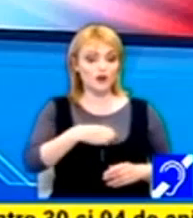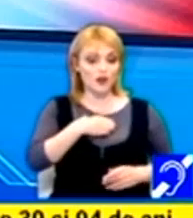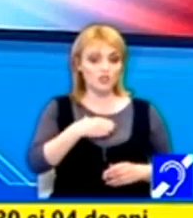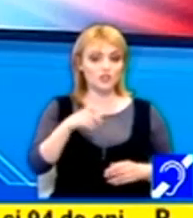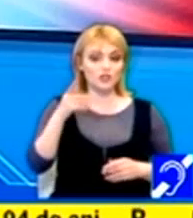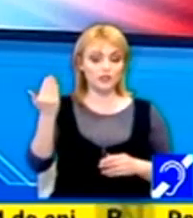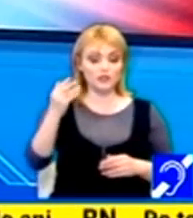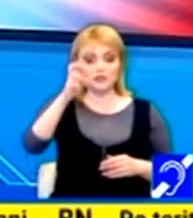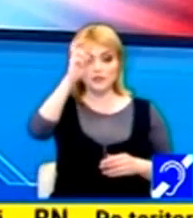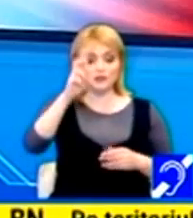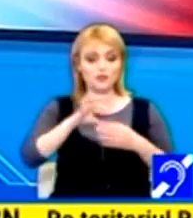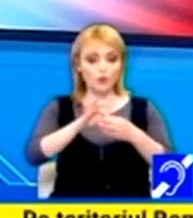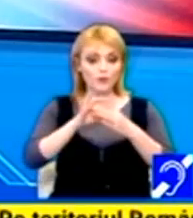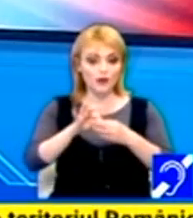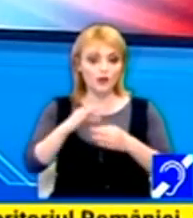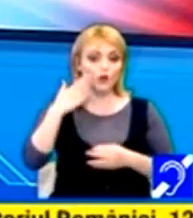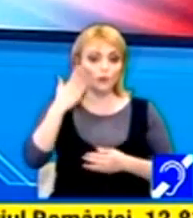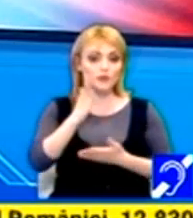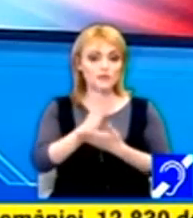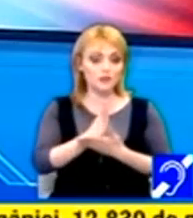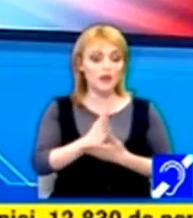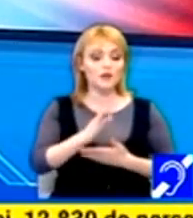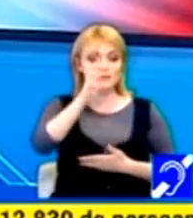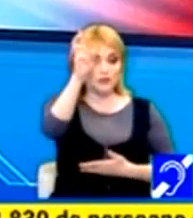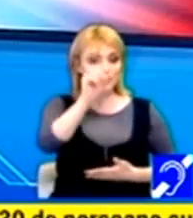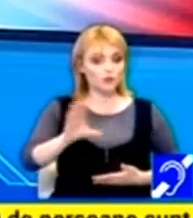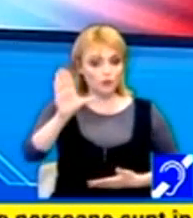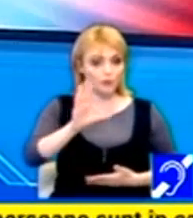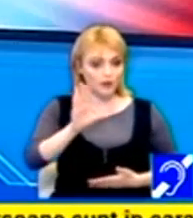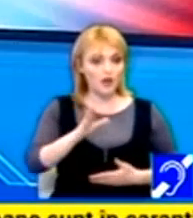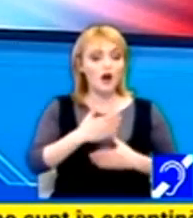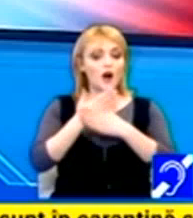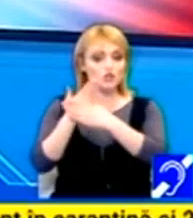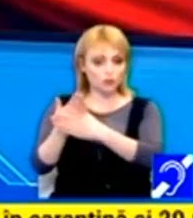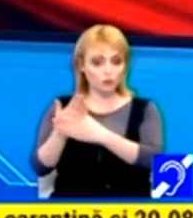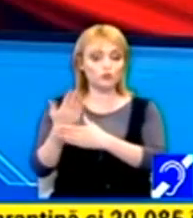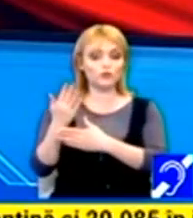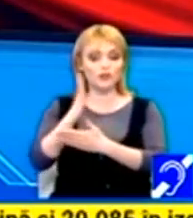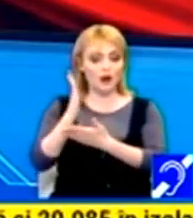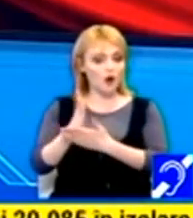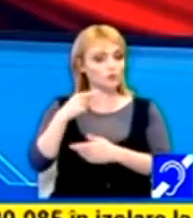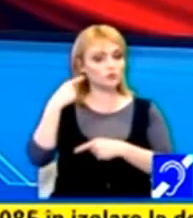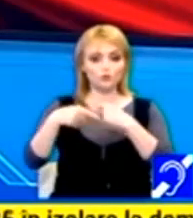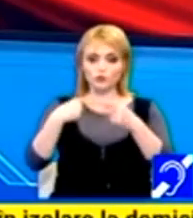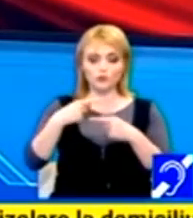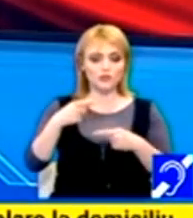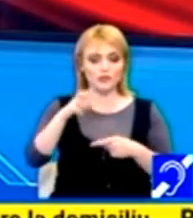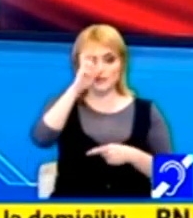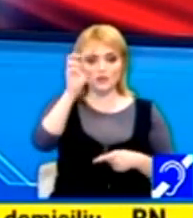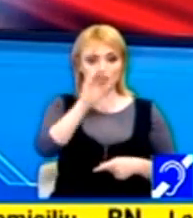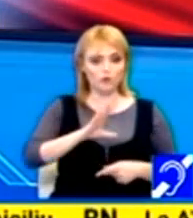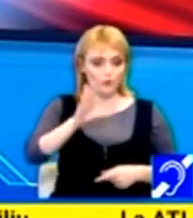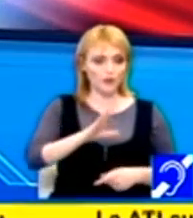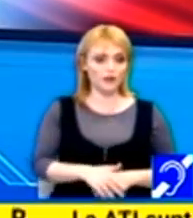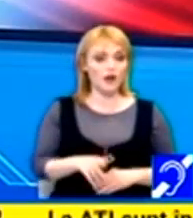importanți parteneri de dezvoltare ai României sunt cei din Uniunea Europeană. Ajutorul de la Marea Familie Europeană nu se oprește aici.